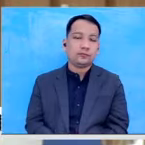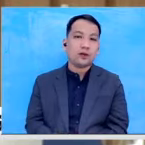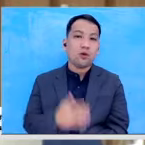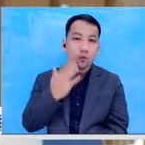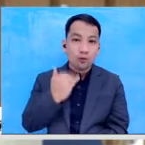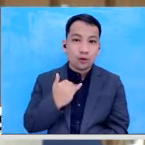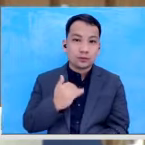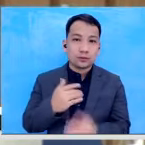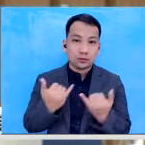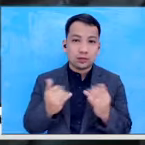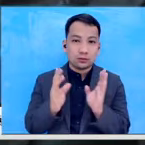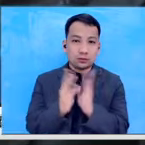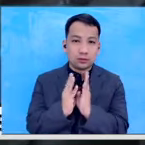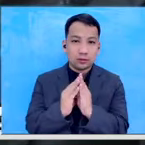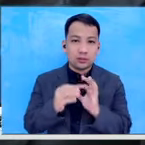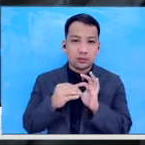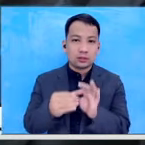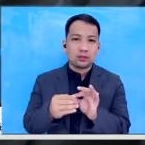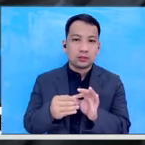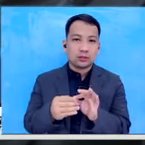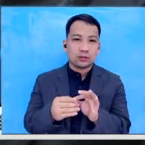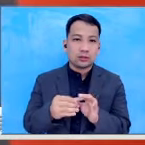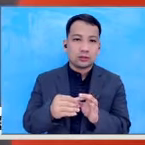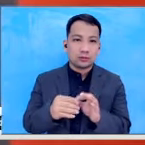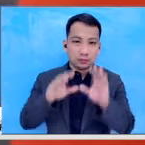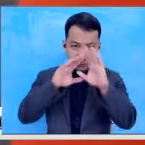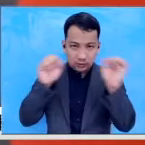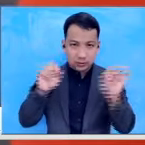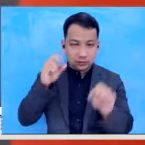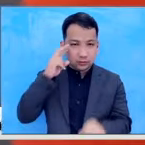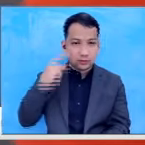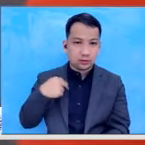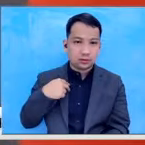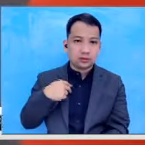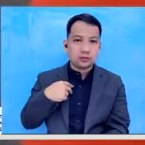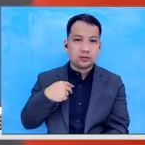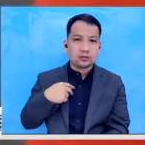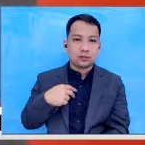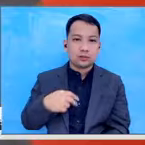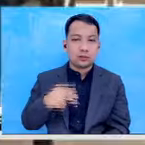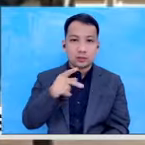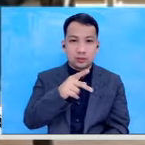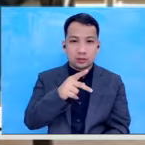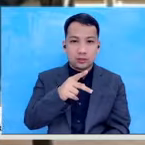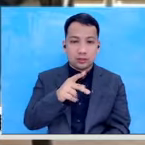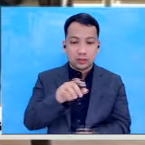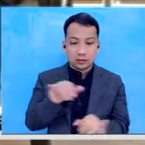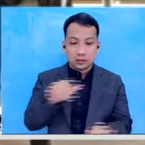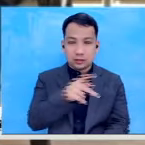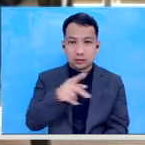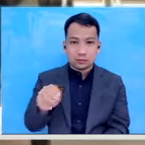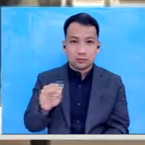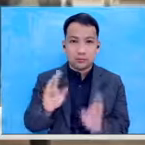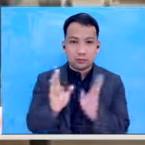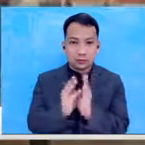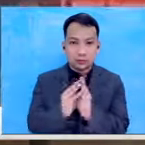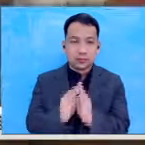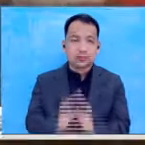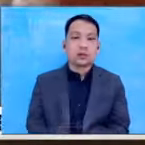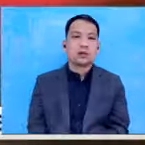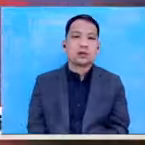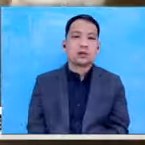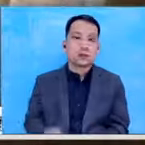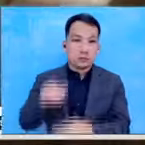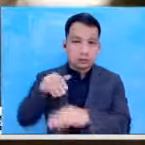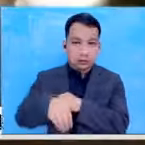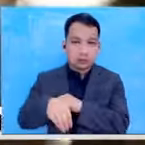siya makipag-meeting kay Vietnamese President Vo Van Quang at Vietnam Prime Minister Pham Minh Chinh. Pagsapit ng gabi, saka